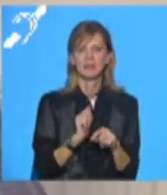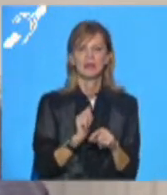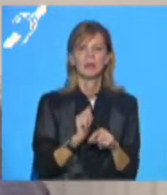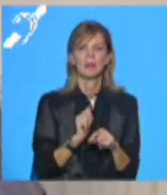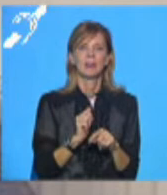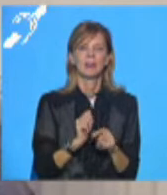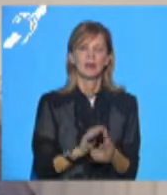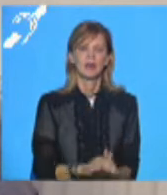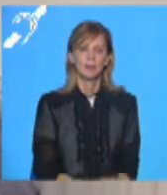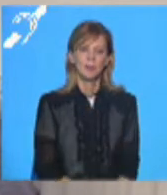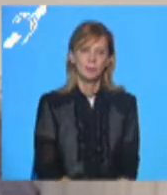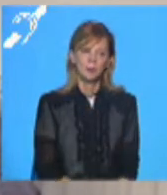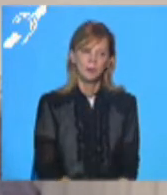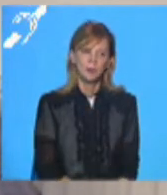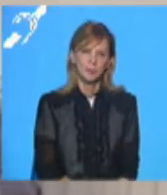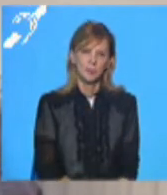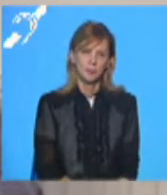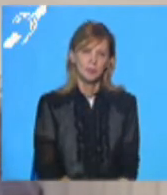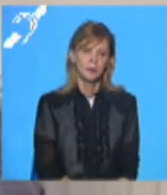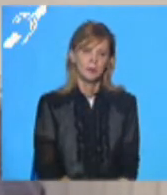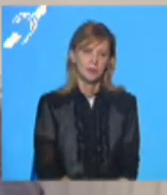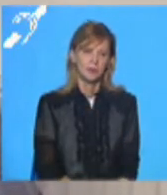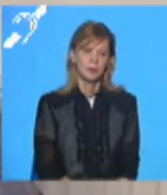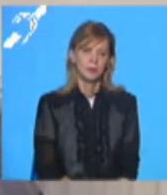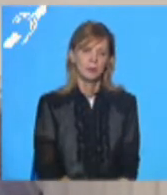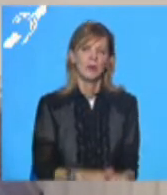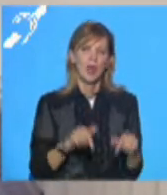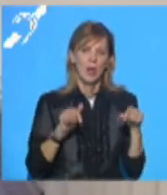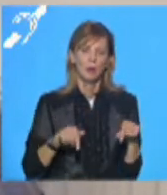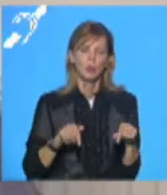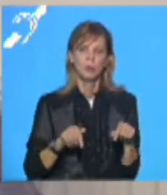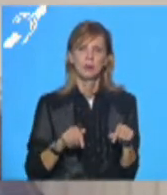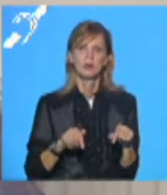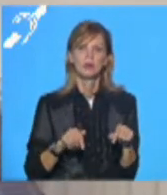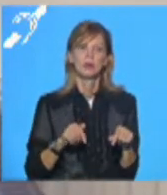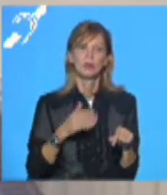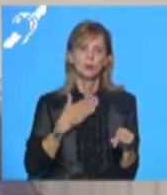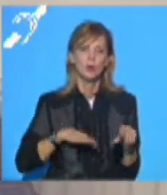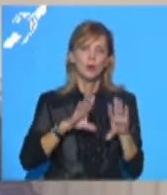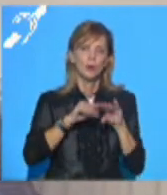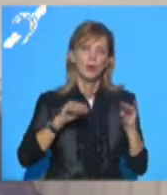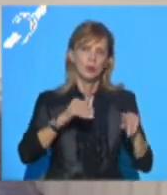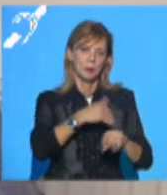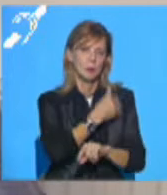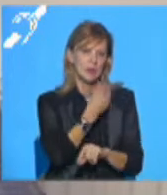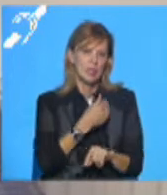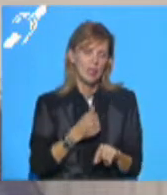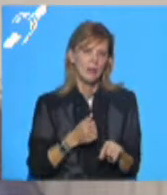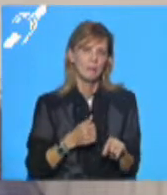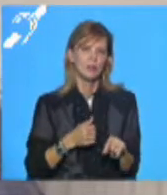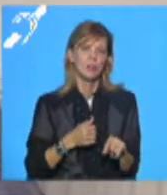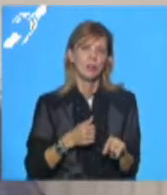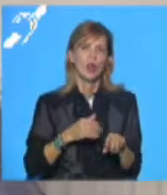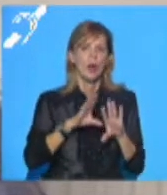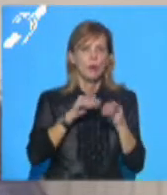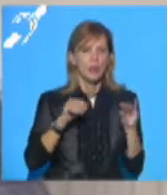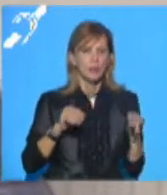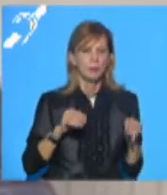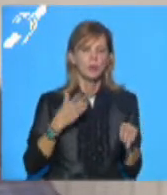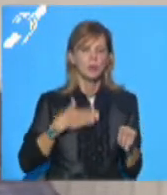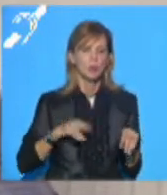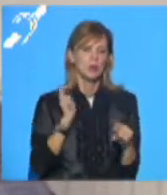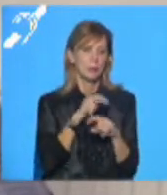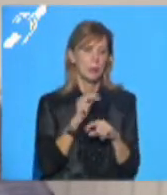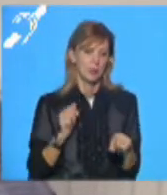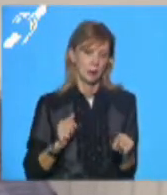sigur că lucrurile stau așa. Există o cerere foarte mare chiar în momentul ăsta. Nici n-am apucat să spun care e distribuția, cine va juca și numai spunând că